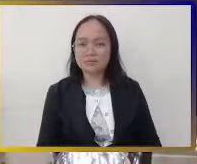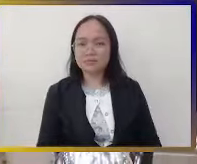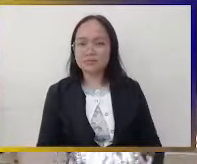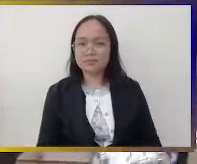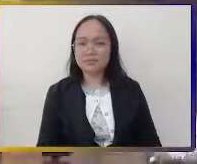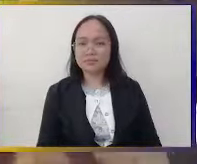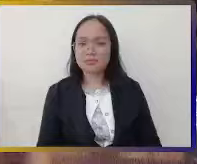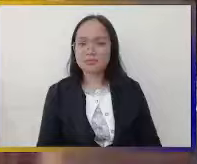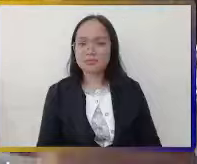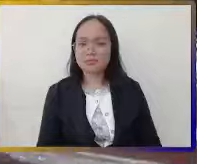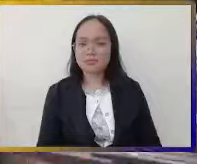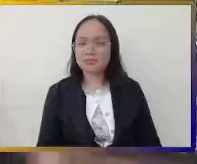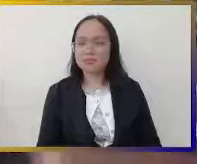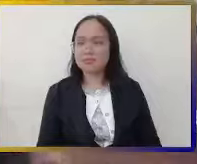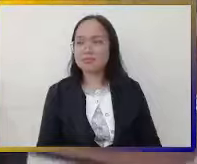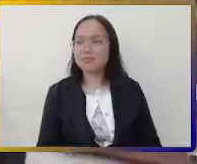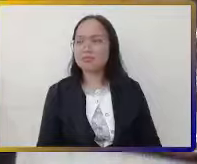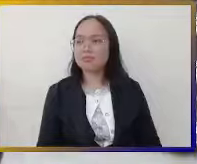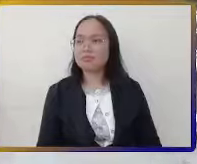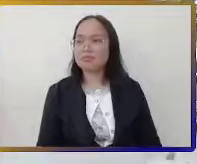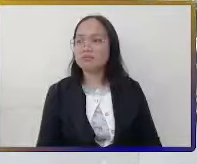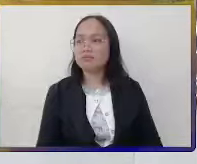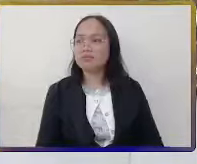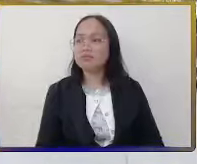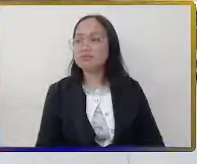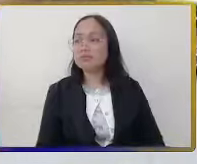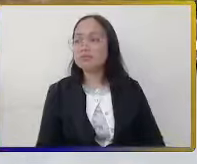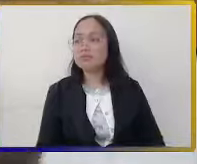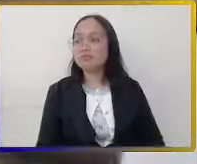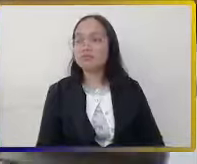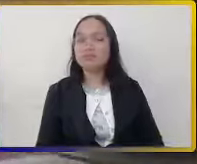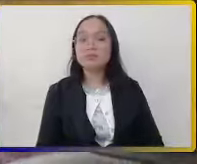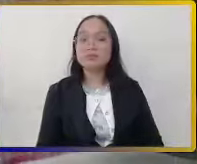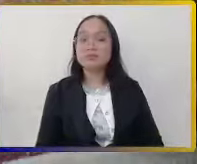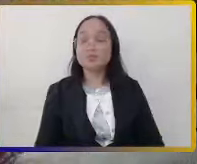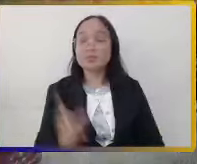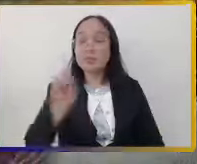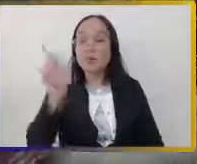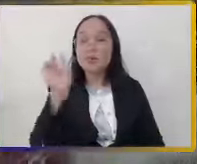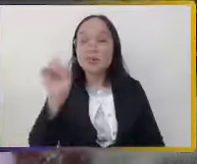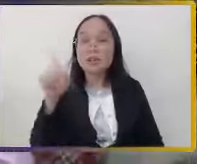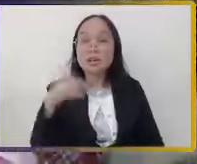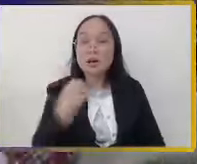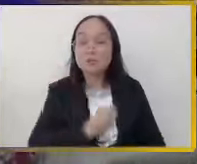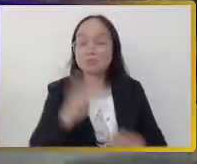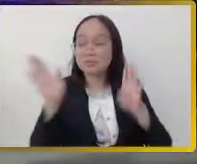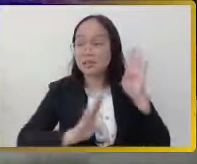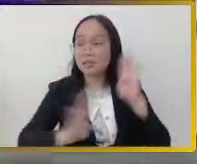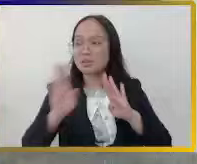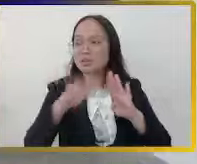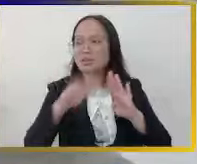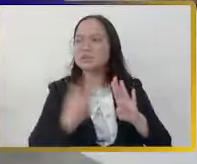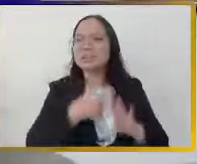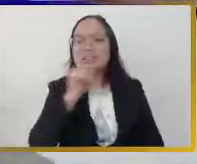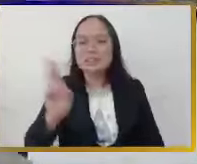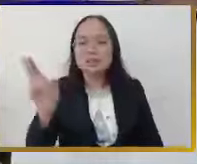Listen to me now. Sit down. Relax. Alam niyo, mga kapatid, ang problema natin, hindi tayo